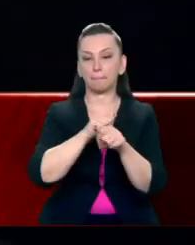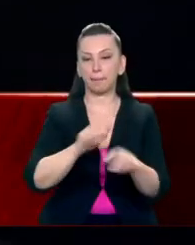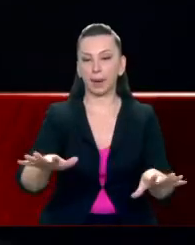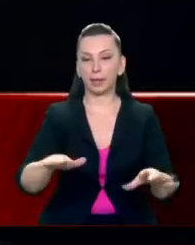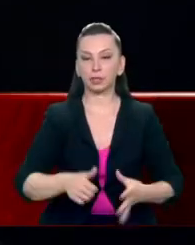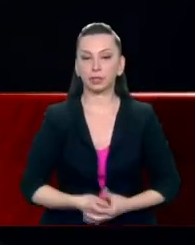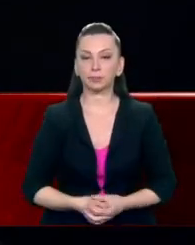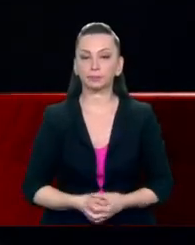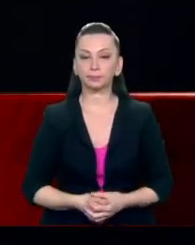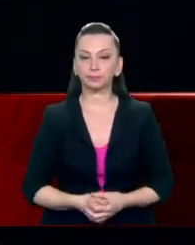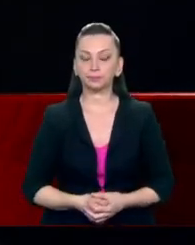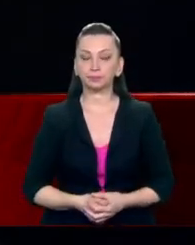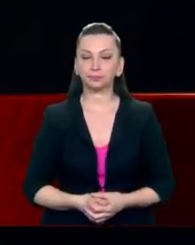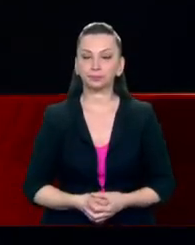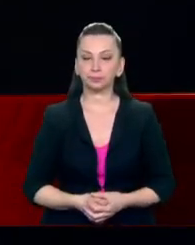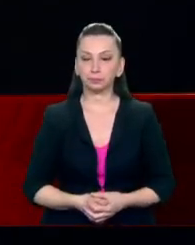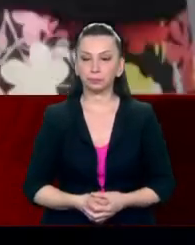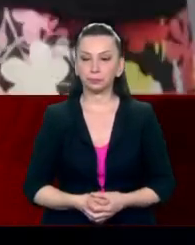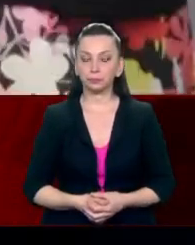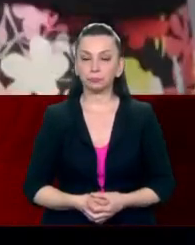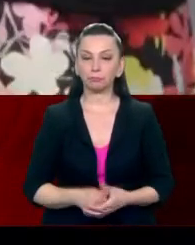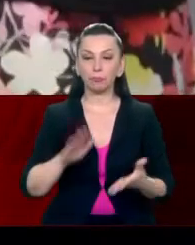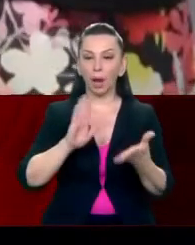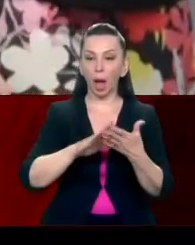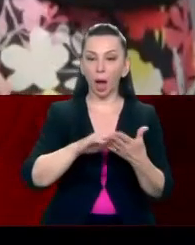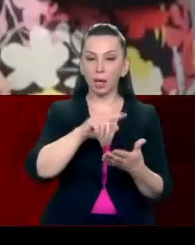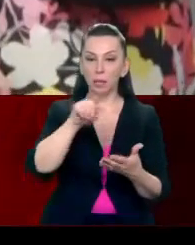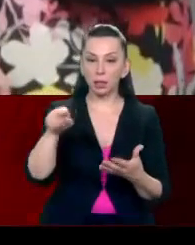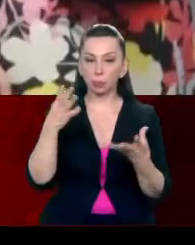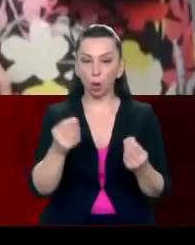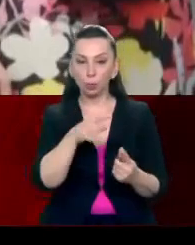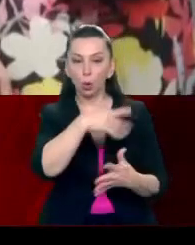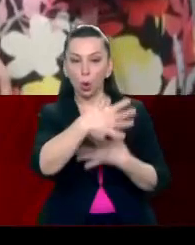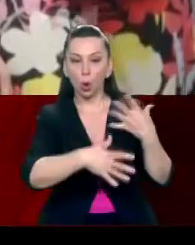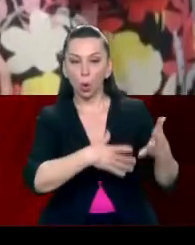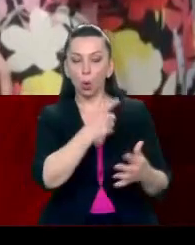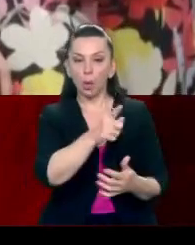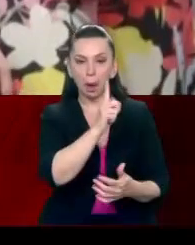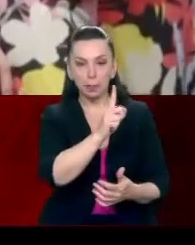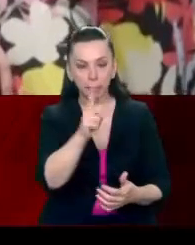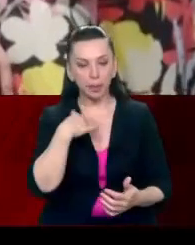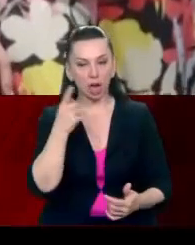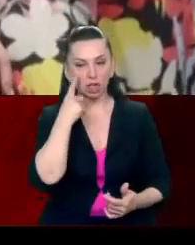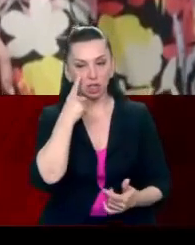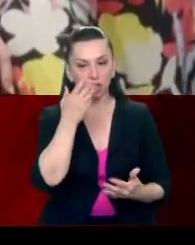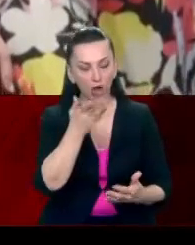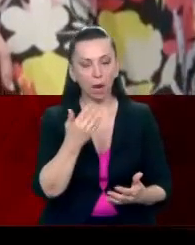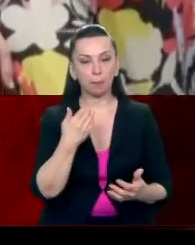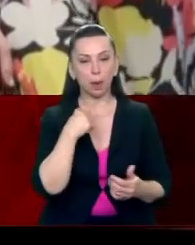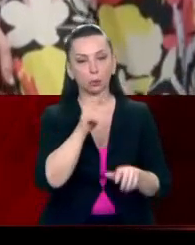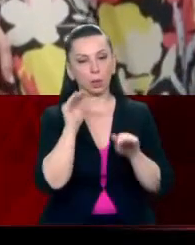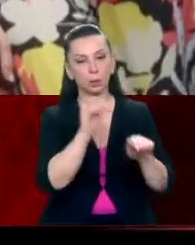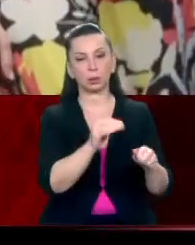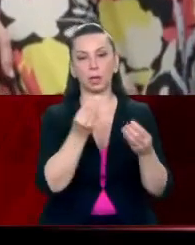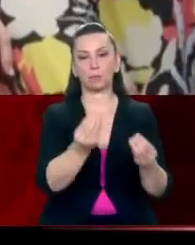cansız bir cenaze arkadaşımın uğradığı bu olayların birebir tanığıyım ve arkasındayım